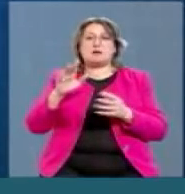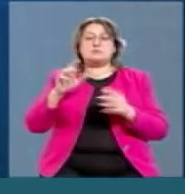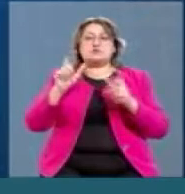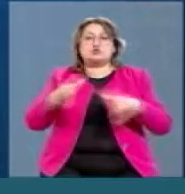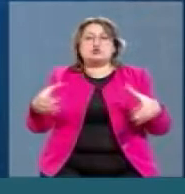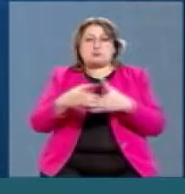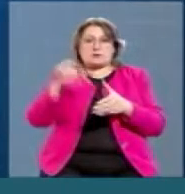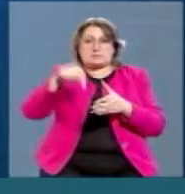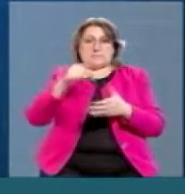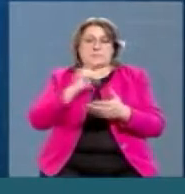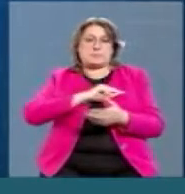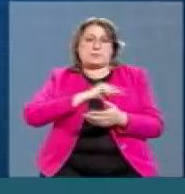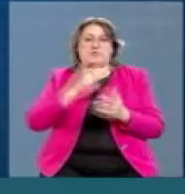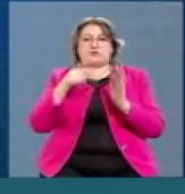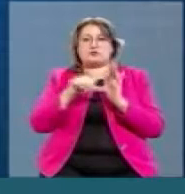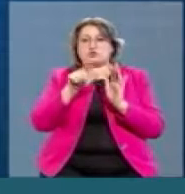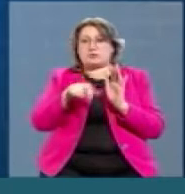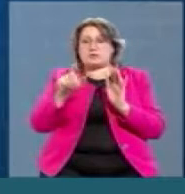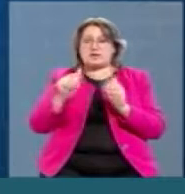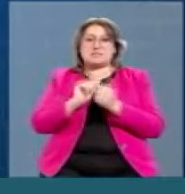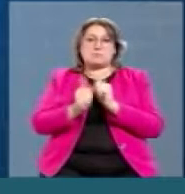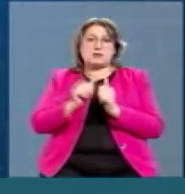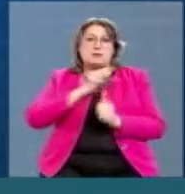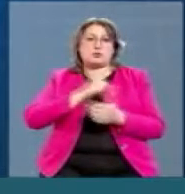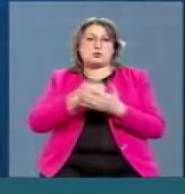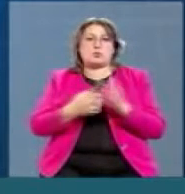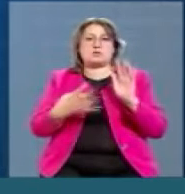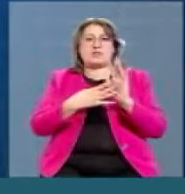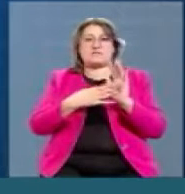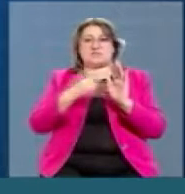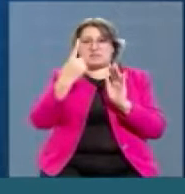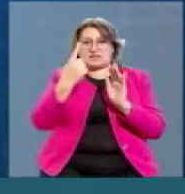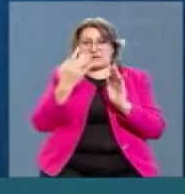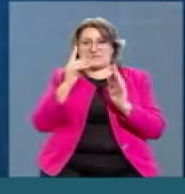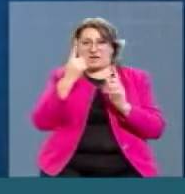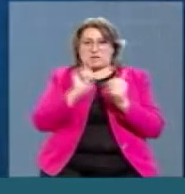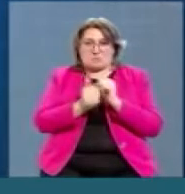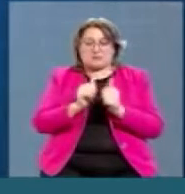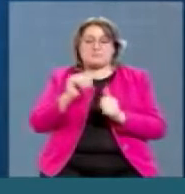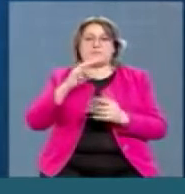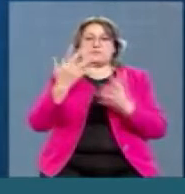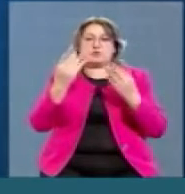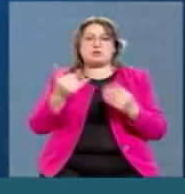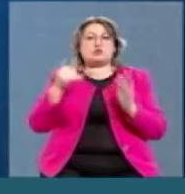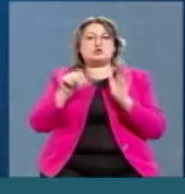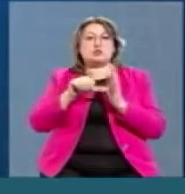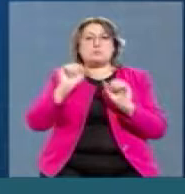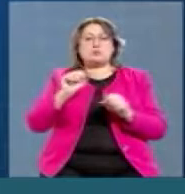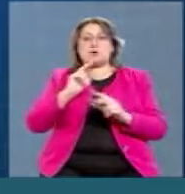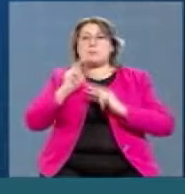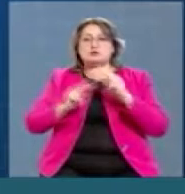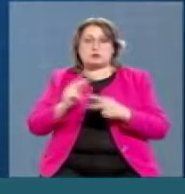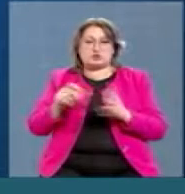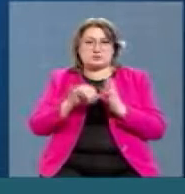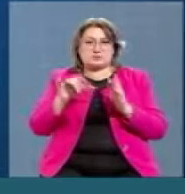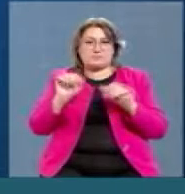численность сотрудников составляет 26 человек. Смену работает до 9 операторов. На сегодняшний день используется 6 способов для подачи